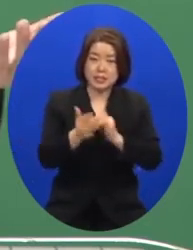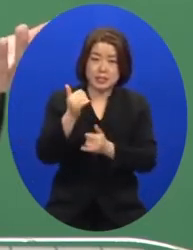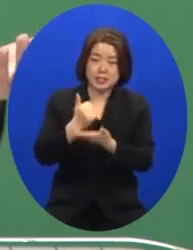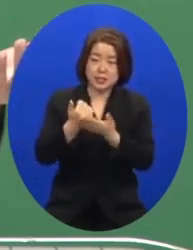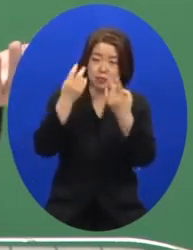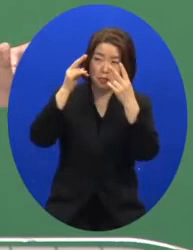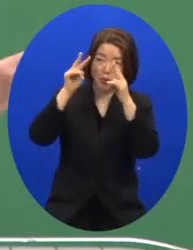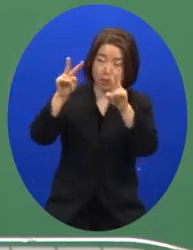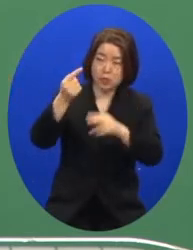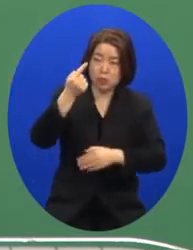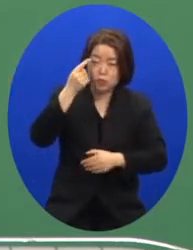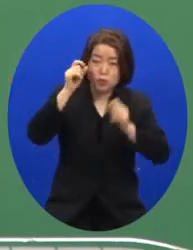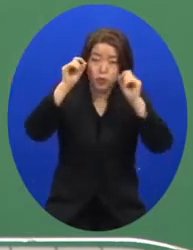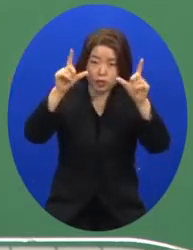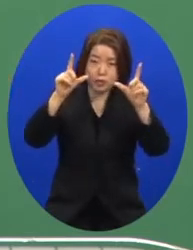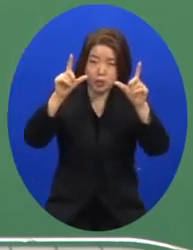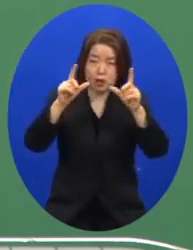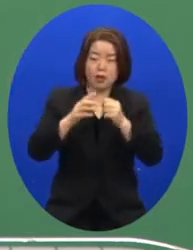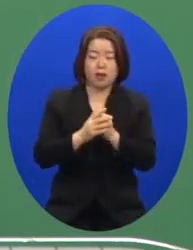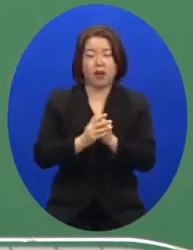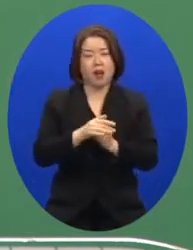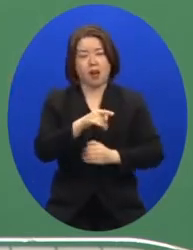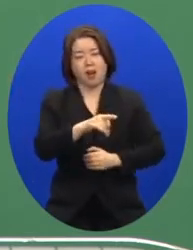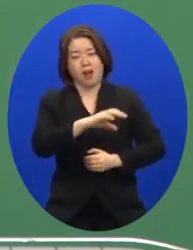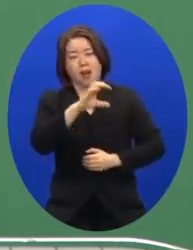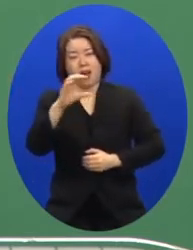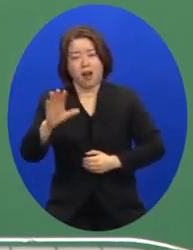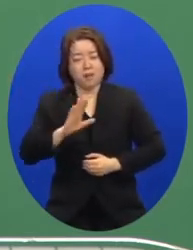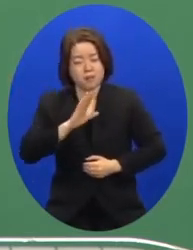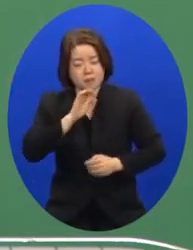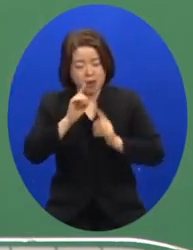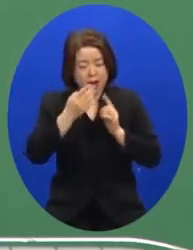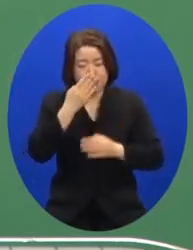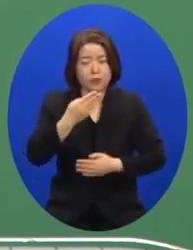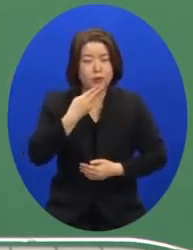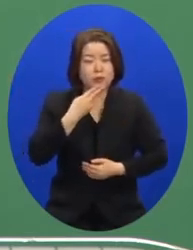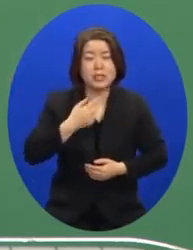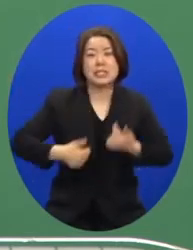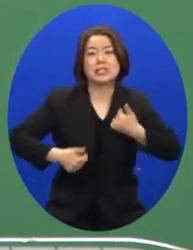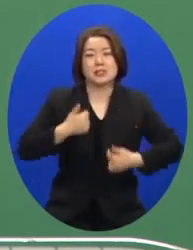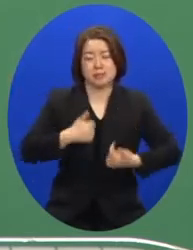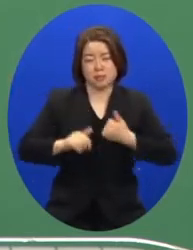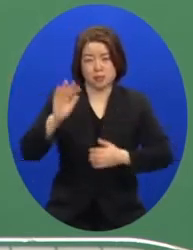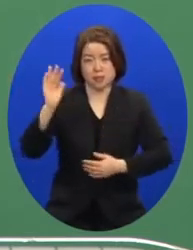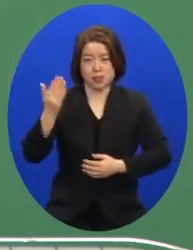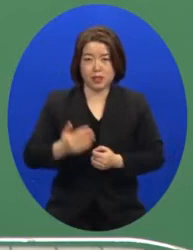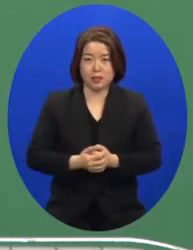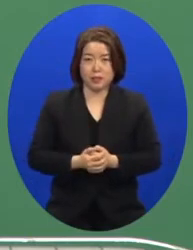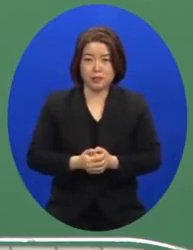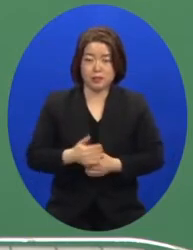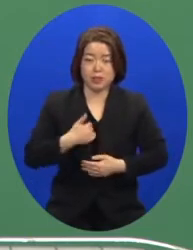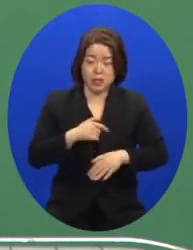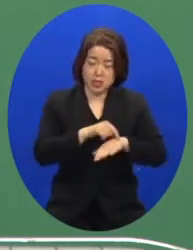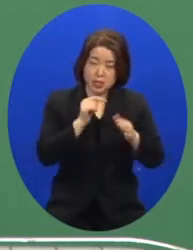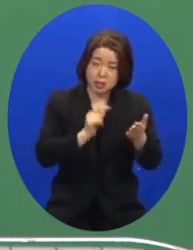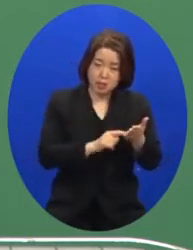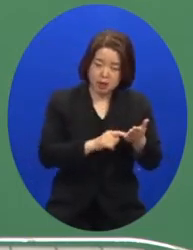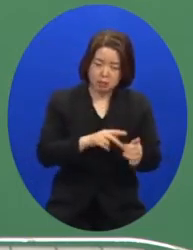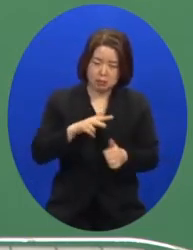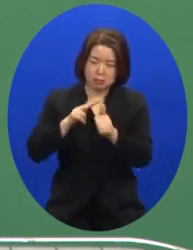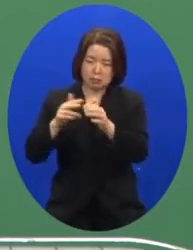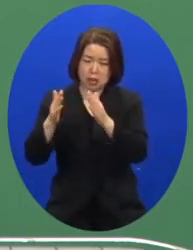눈이 또 이면서 성탄절은 말할 수 없는 기쁨이 되었어요 제 마음은 나 국감 보다 더 더러워